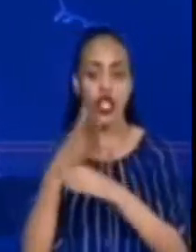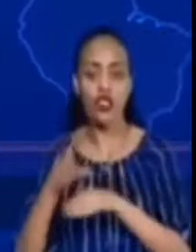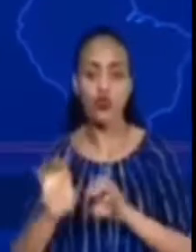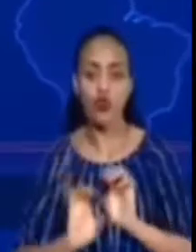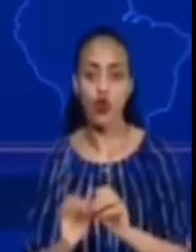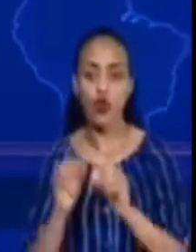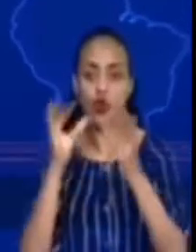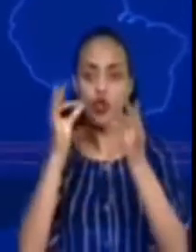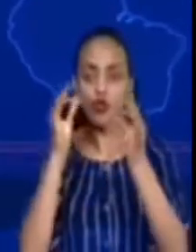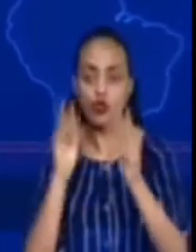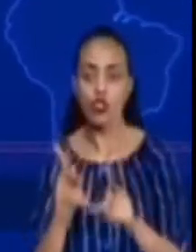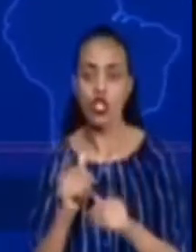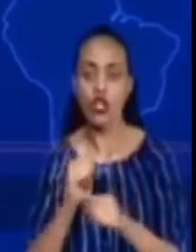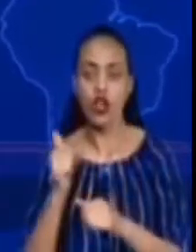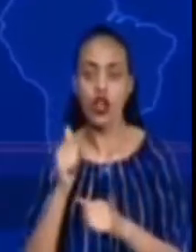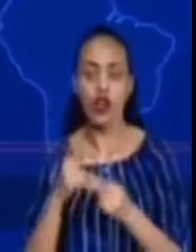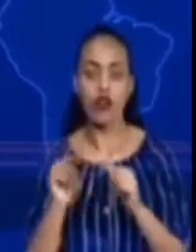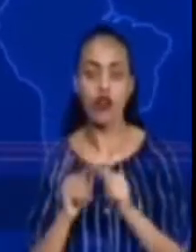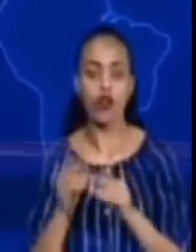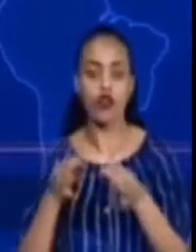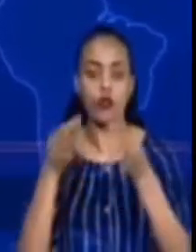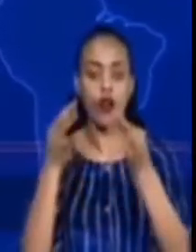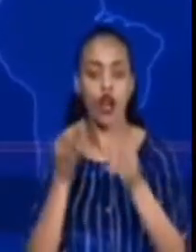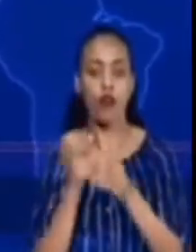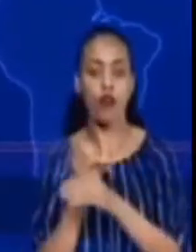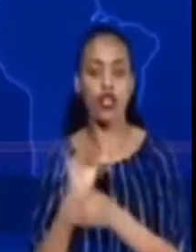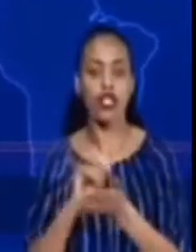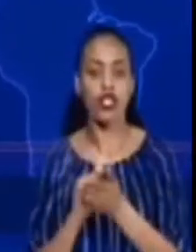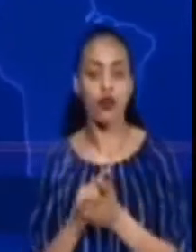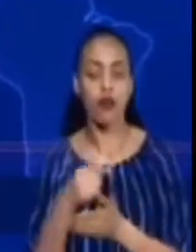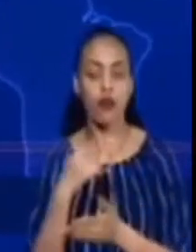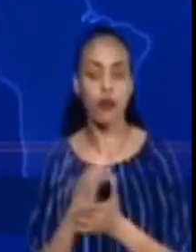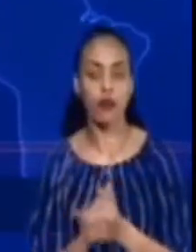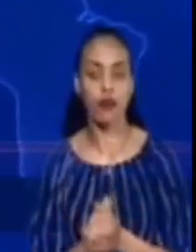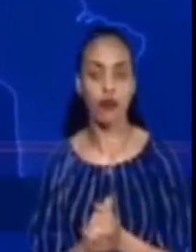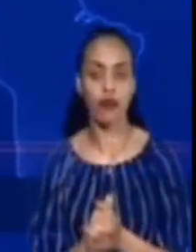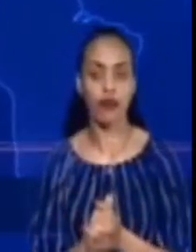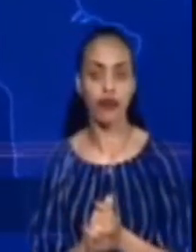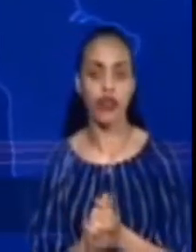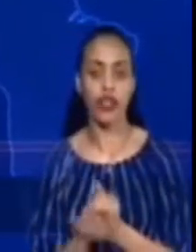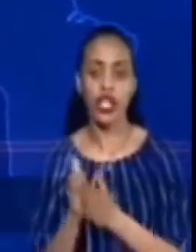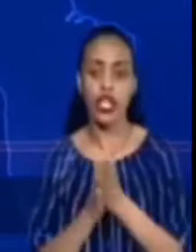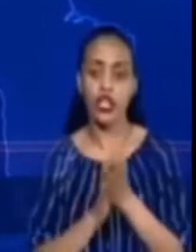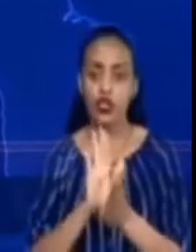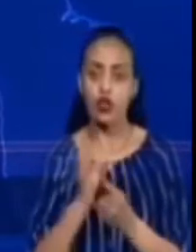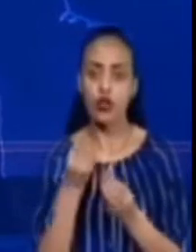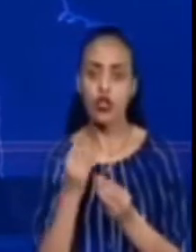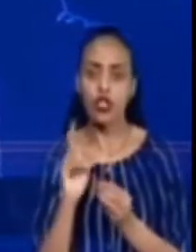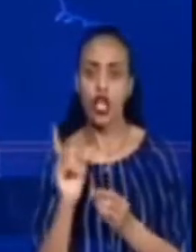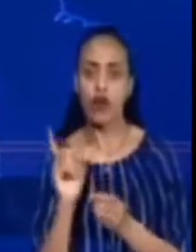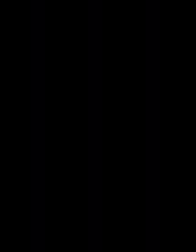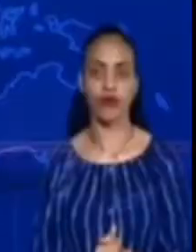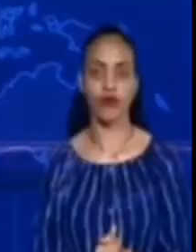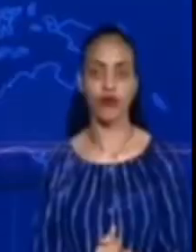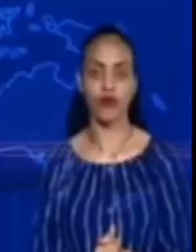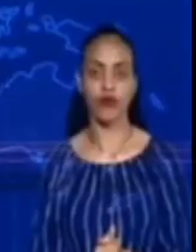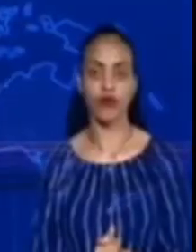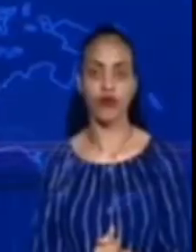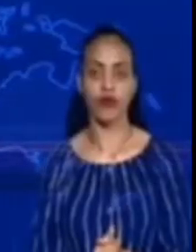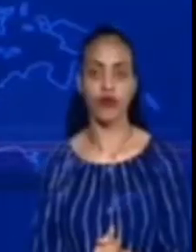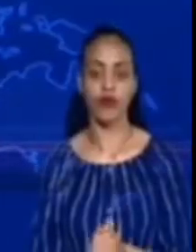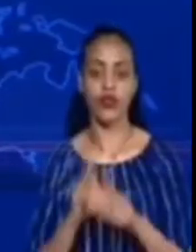ሌላ ሰው አይደለም አንተ ግም የግም ልጅ ቆሻሻ ብስብስ ወይ ተማሩ አህመድ ዲን ጀበል ማከመጣ አይደለም